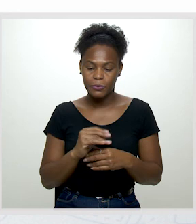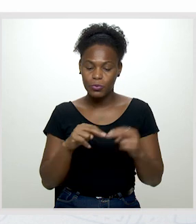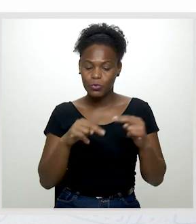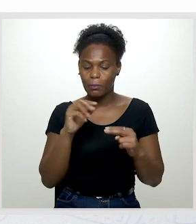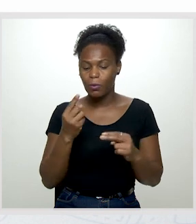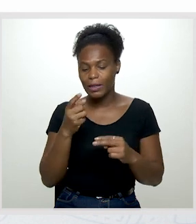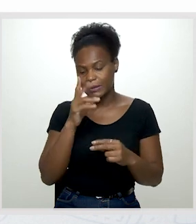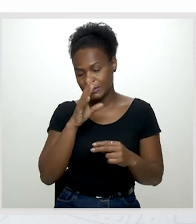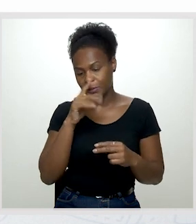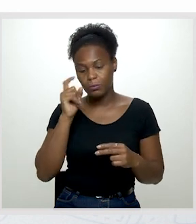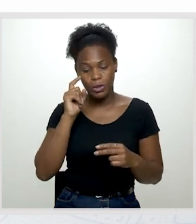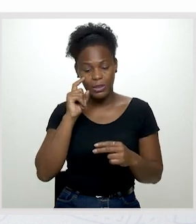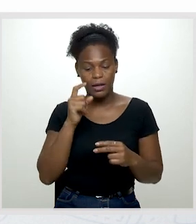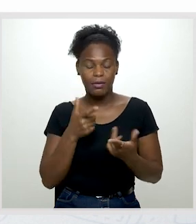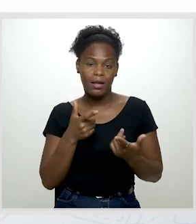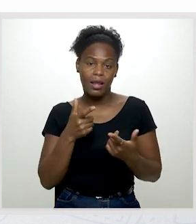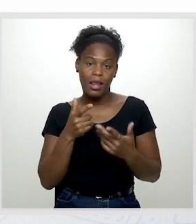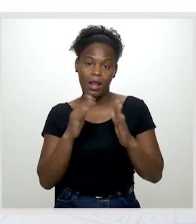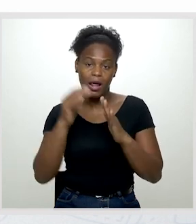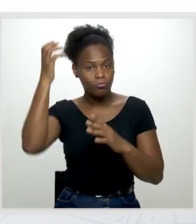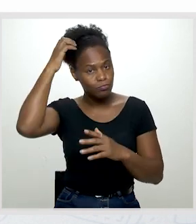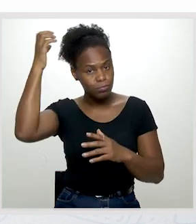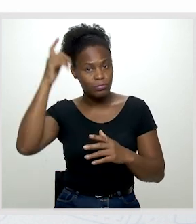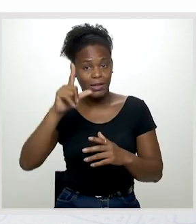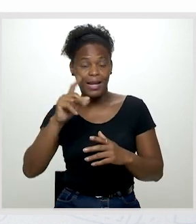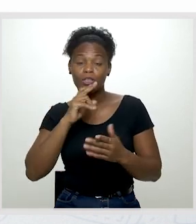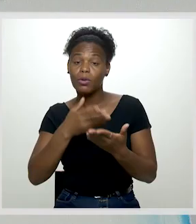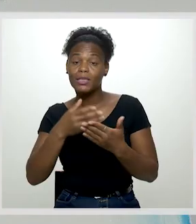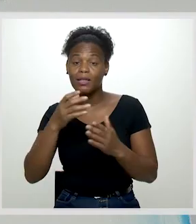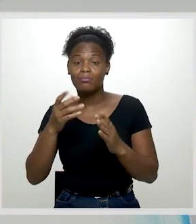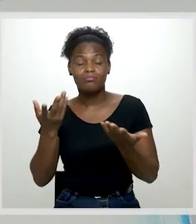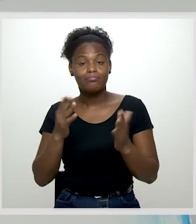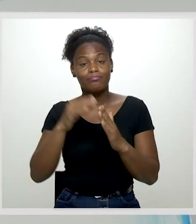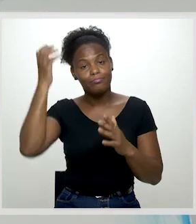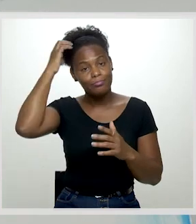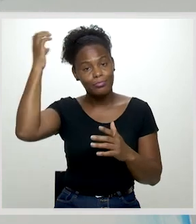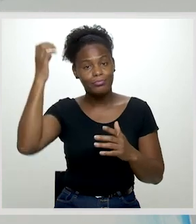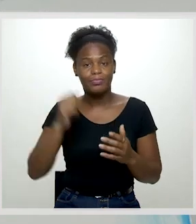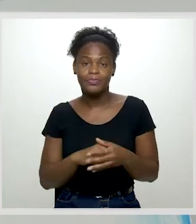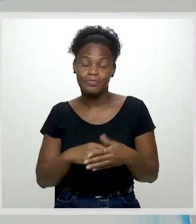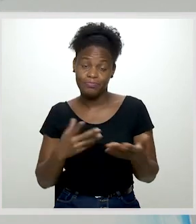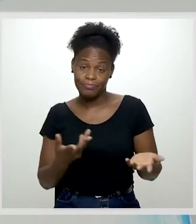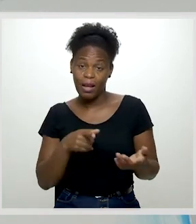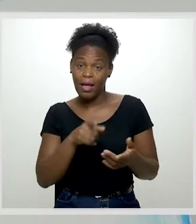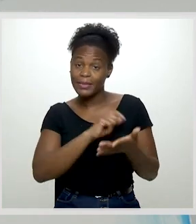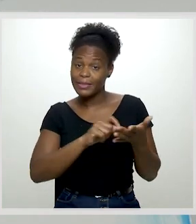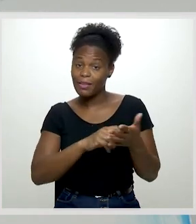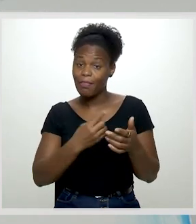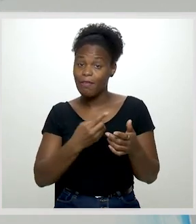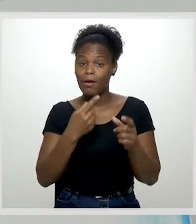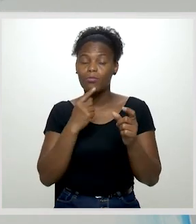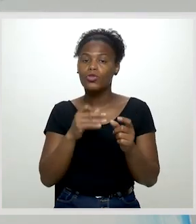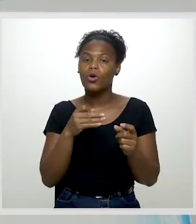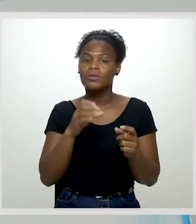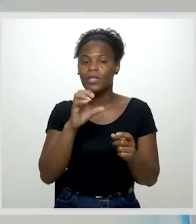Quelle est la réponse? Les châteaux. Alors, tu vois que dans cet exercice, tu devras utiliser des